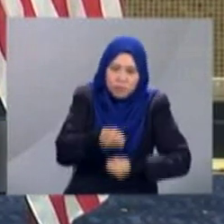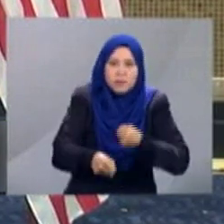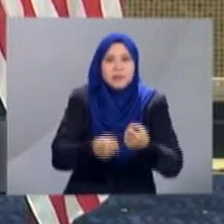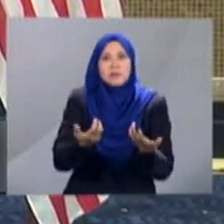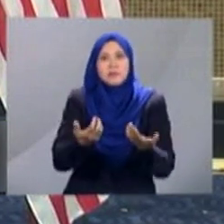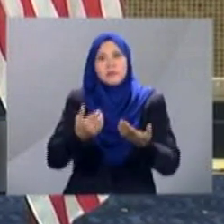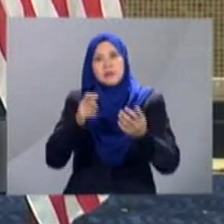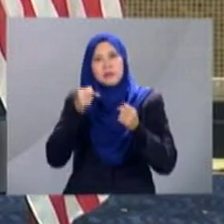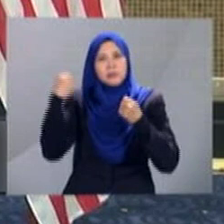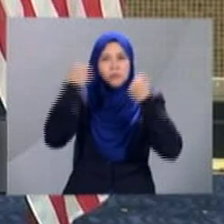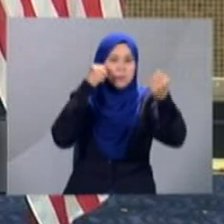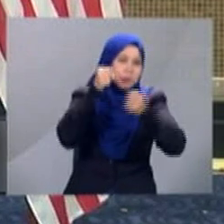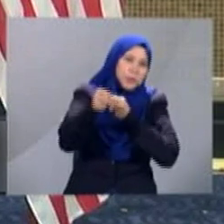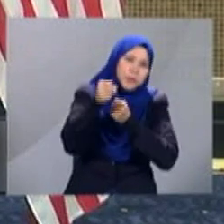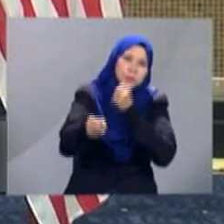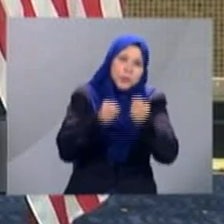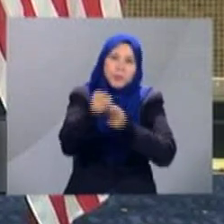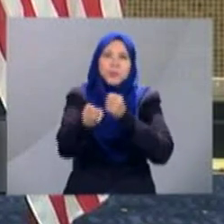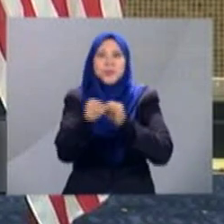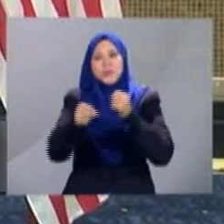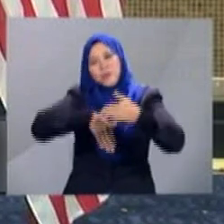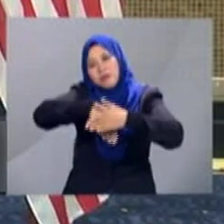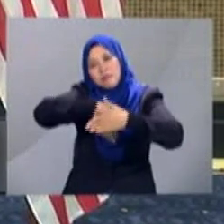bola sepak, bola keranjang dan hoki.